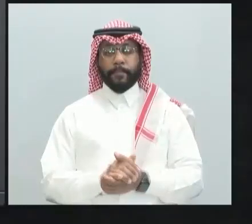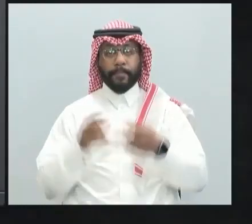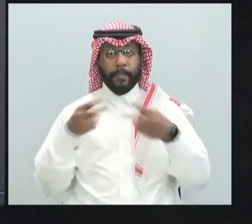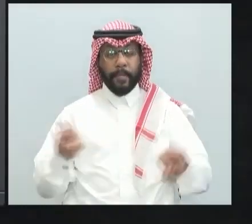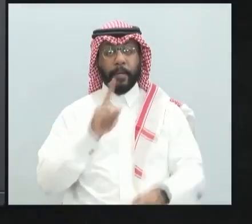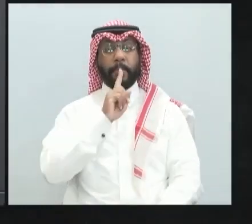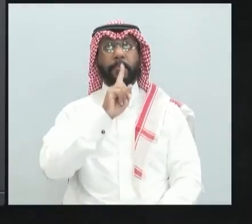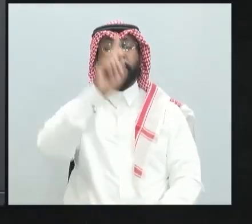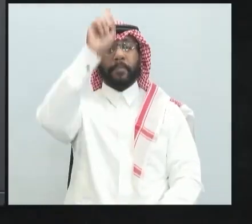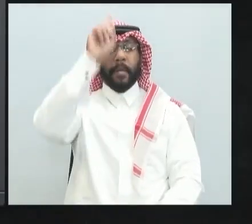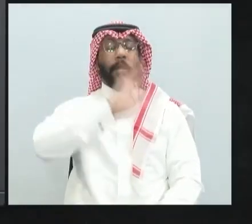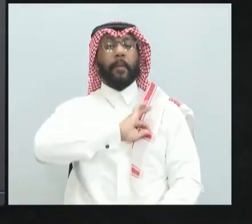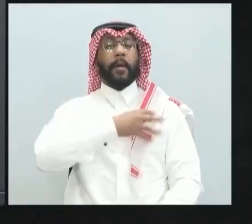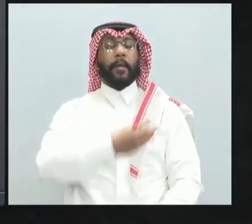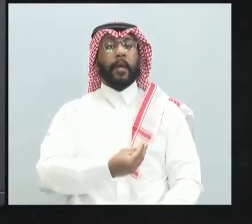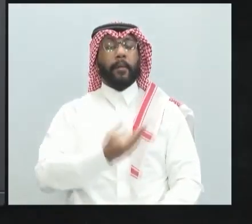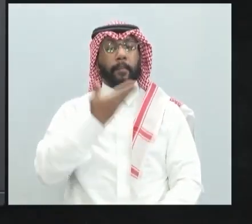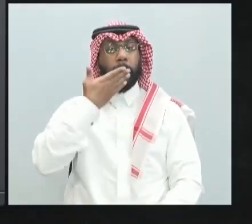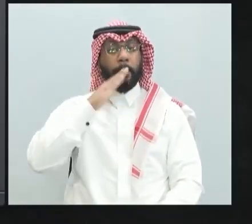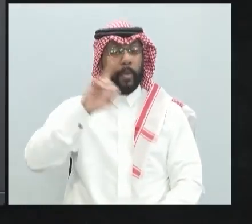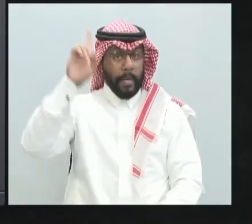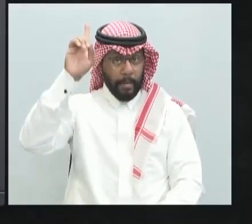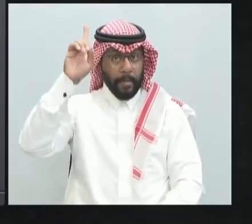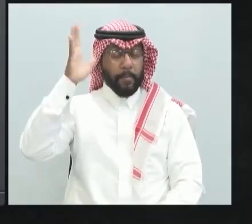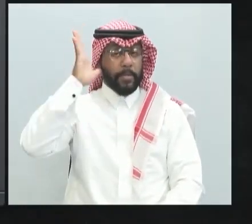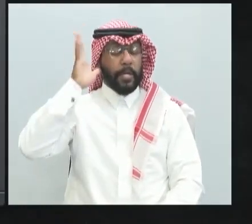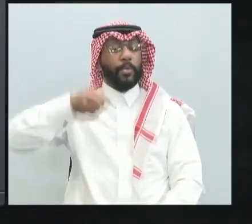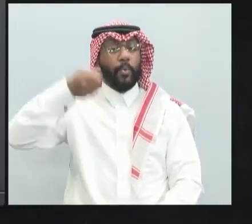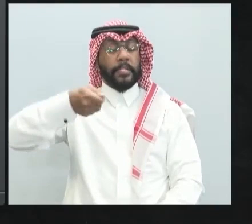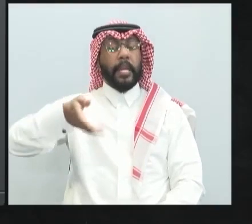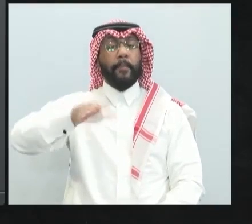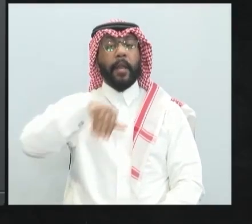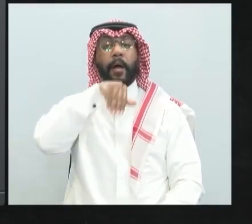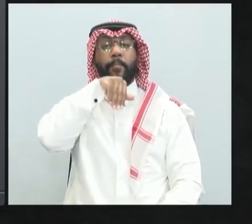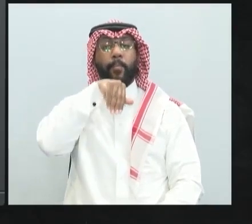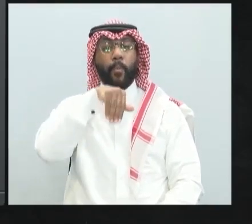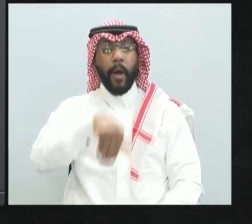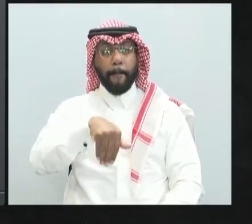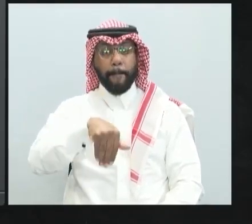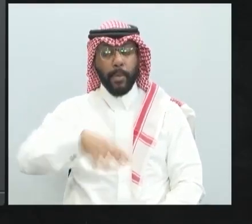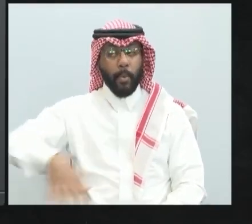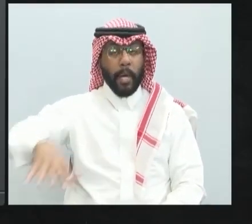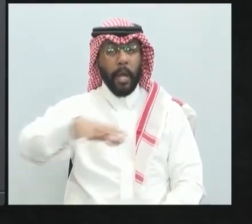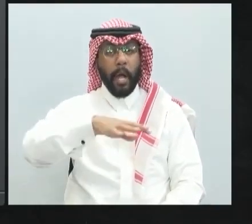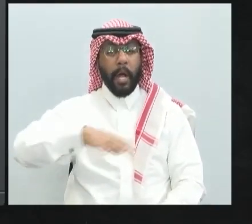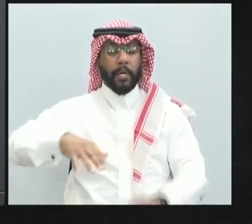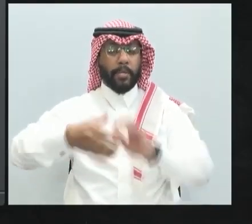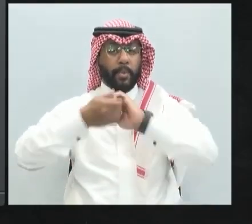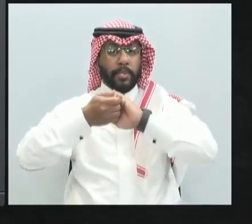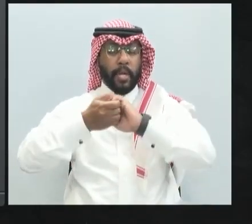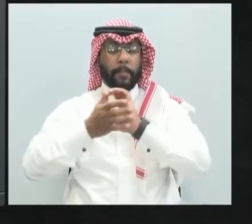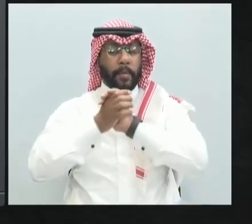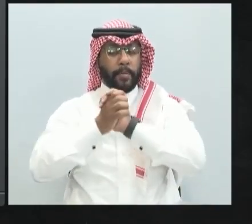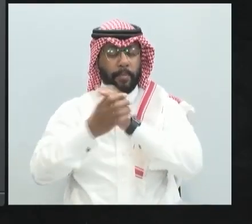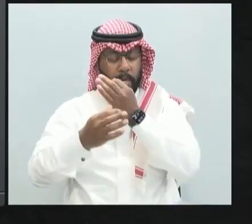بسم الله الرحمن الرحيم الحمد لله رب العالمين والصلاه والسلام على اشرف الانبياء والمرسلين سيدنا محمد وعلى اله